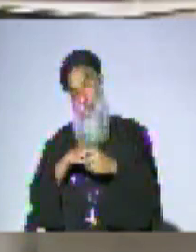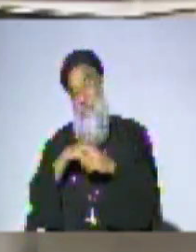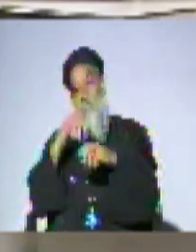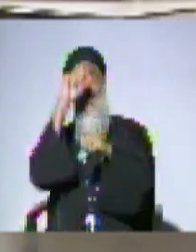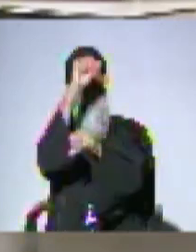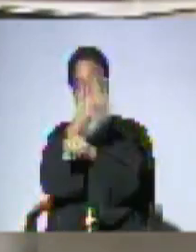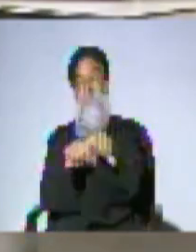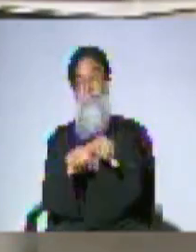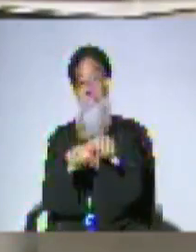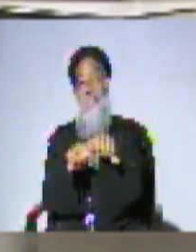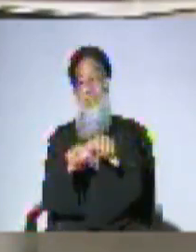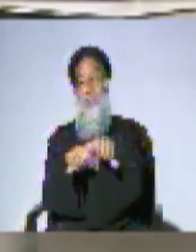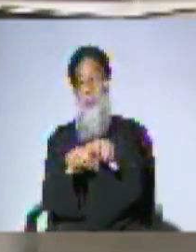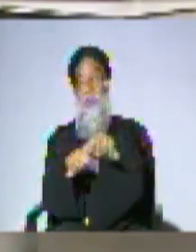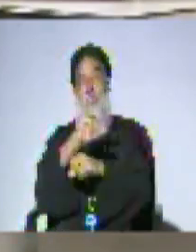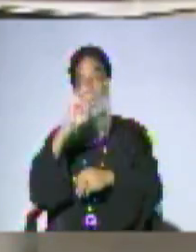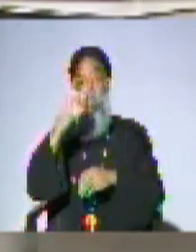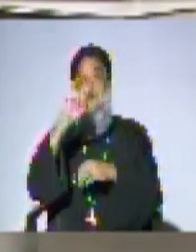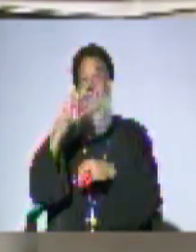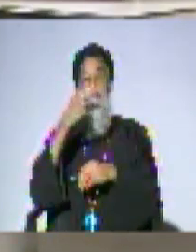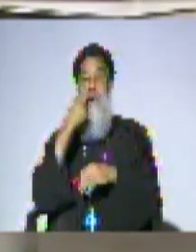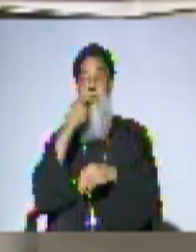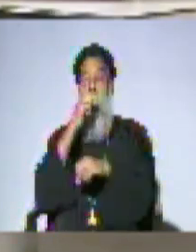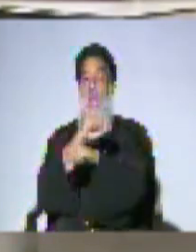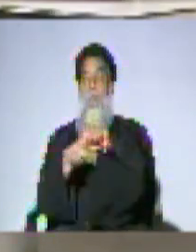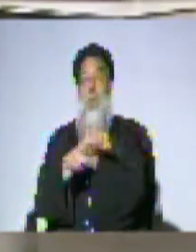فسجن أكتر من 10 سنين.